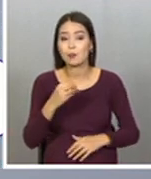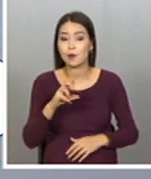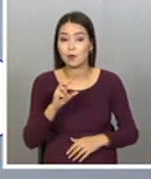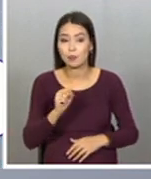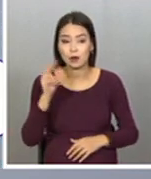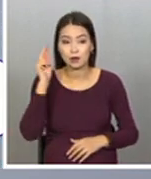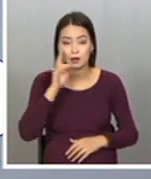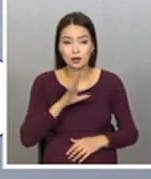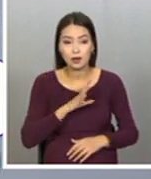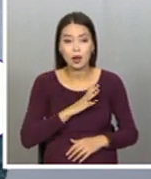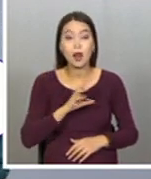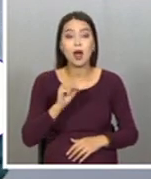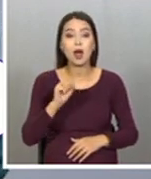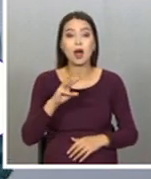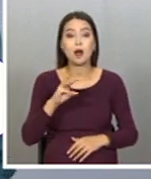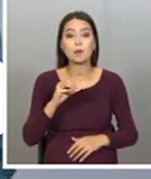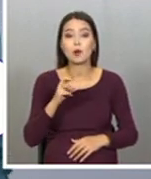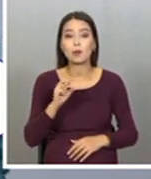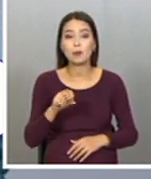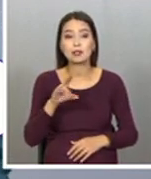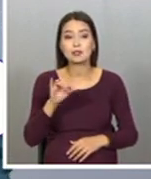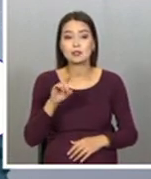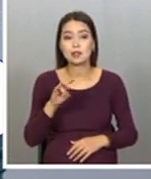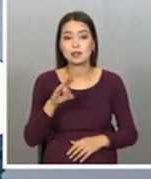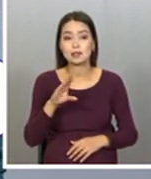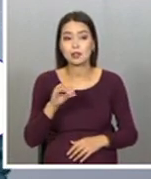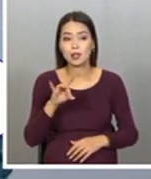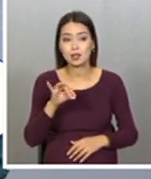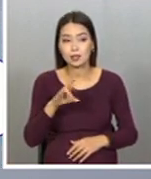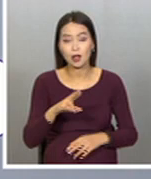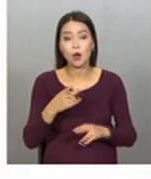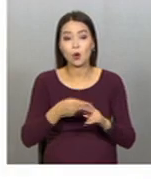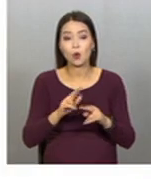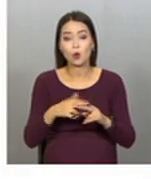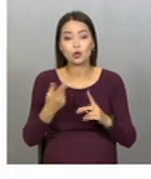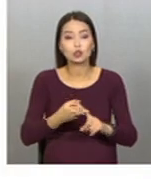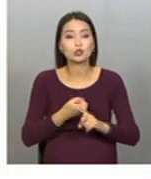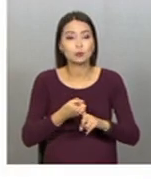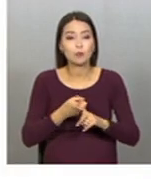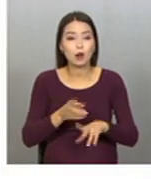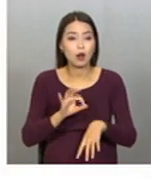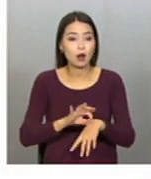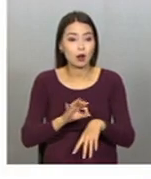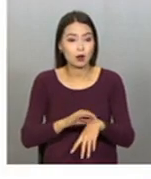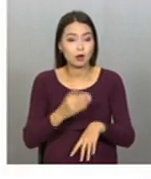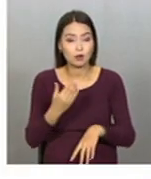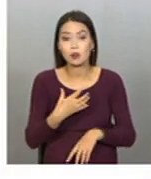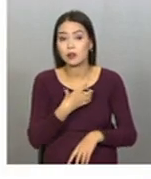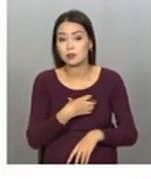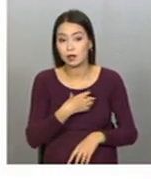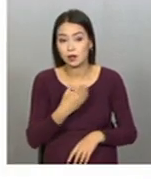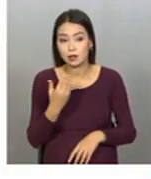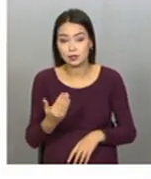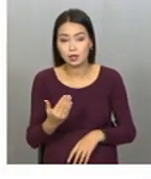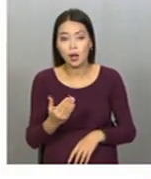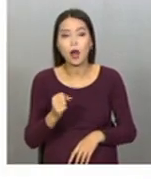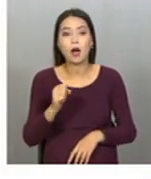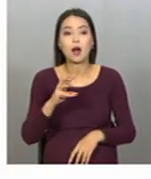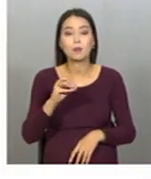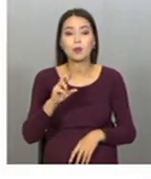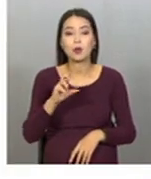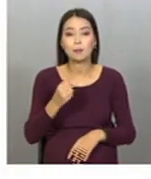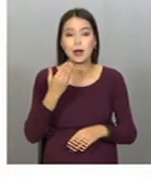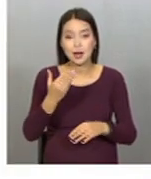Амеба дизентериясы деген осы жұқпалы аурудың қоздырғышы болып табылады. Амеба